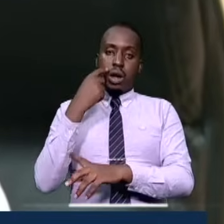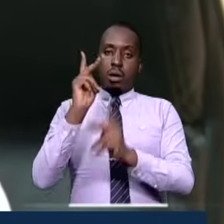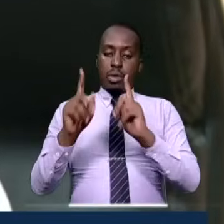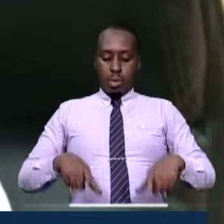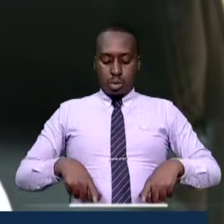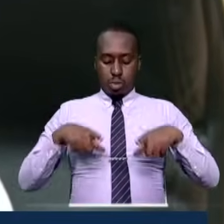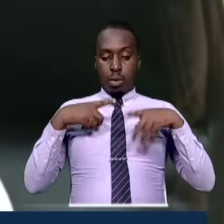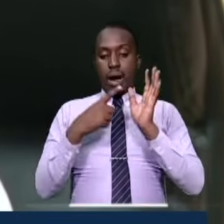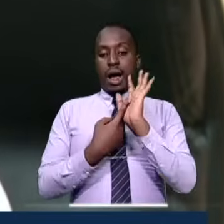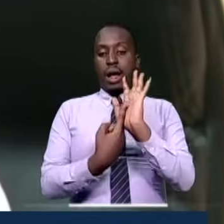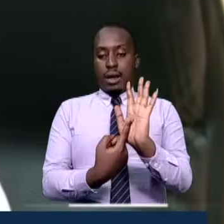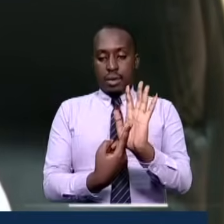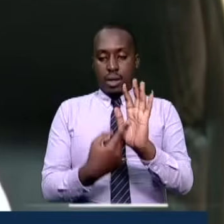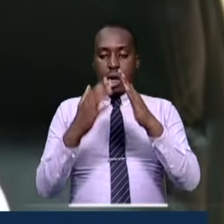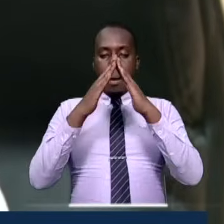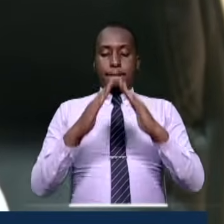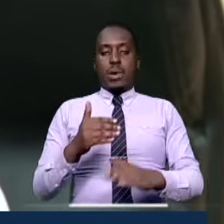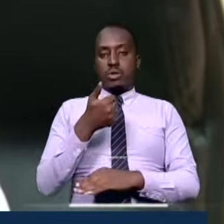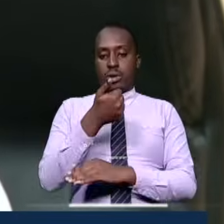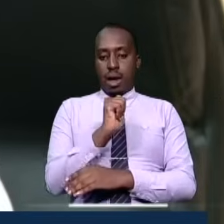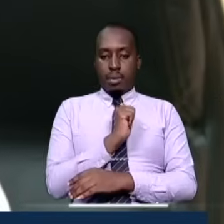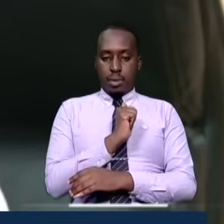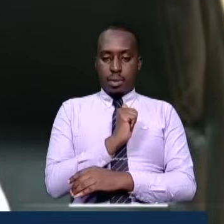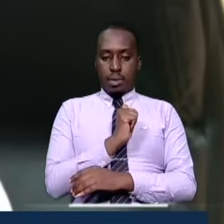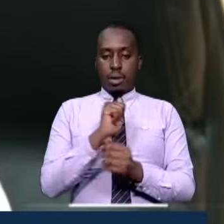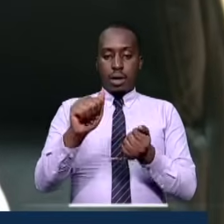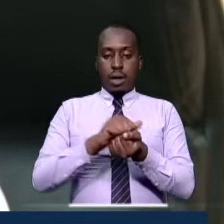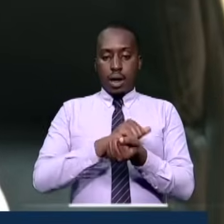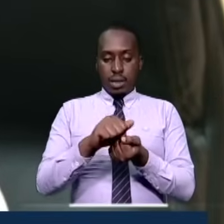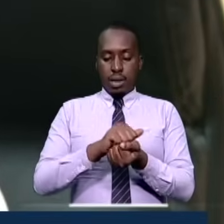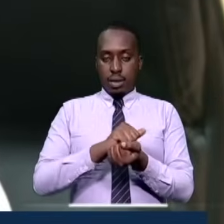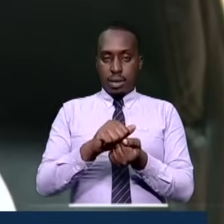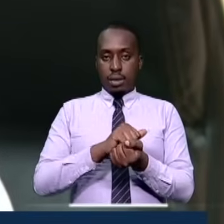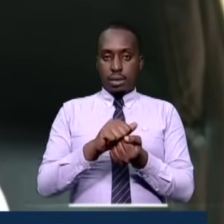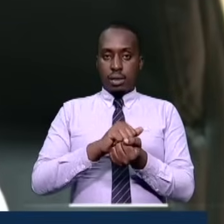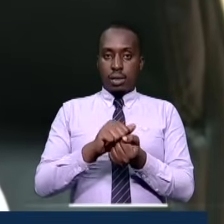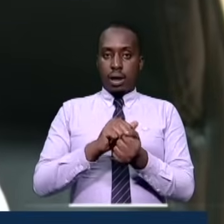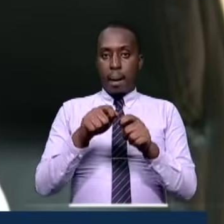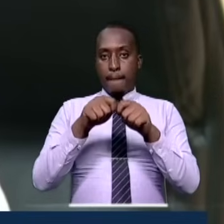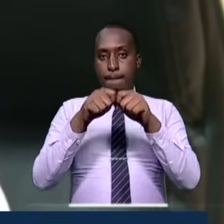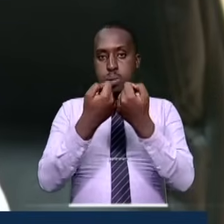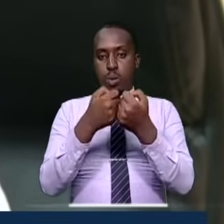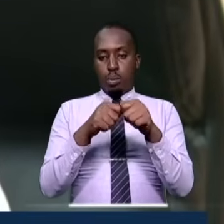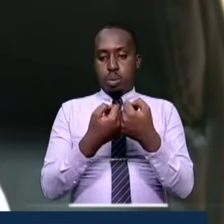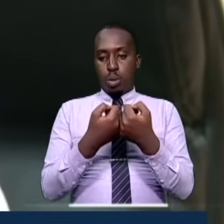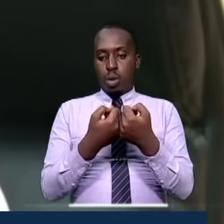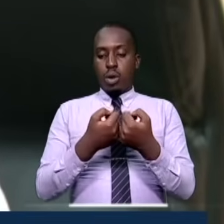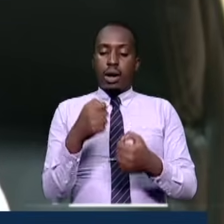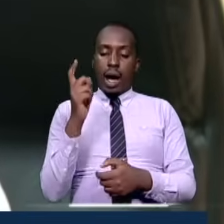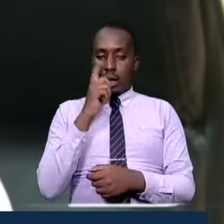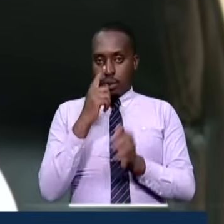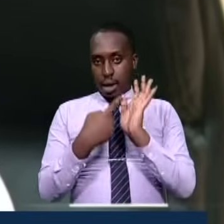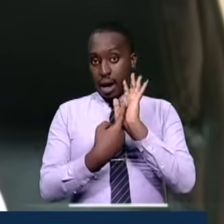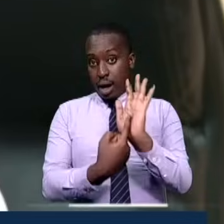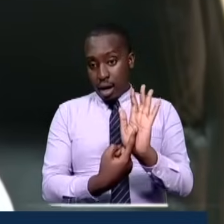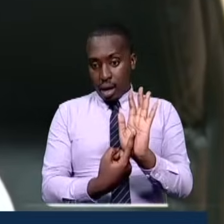n'abahaturiye bagaragaza ko amazu yabo yangirika agasaduka ndetse bikagaragara